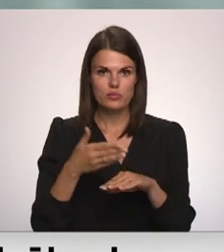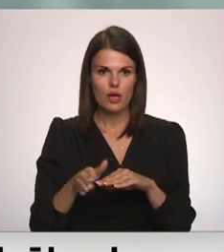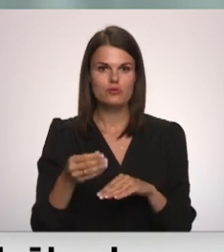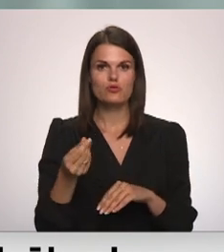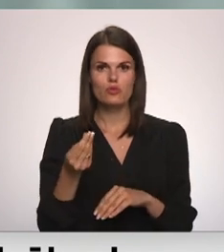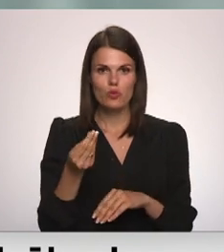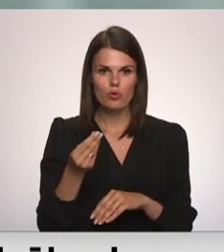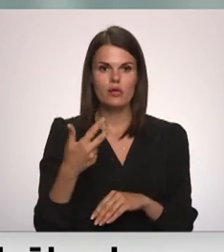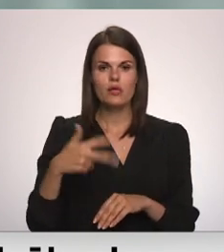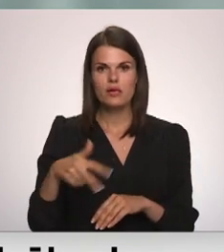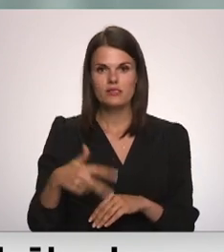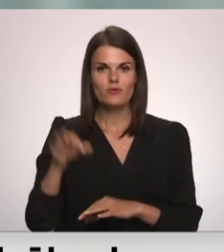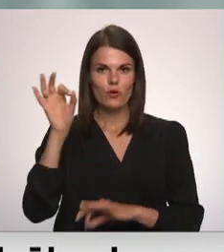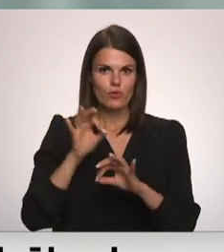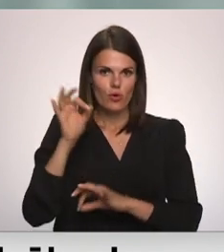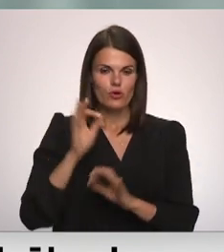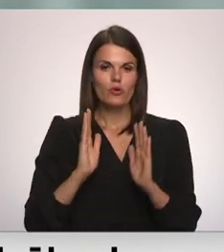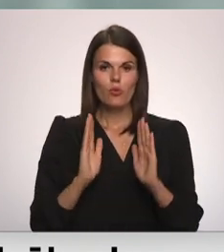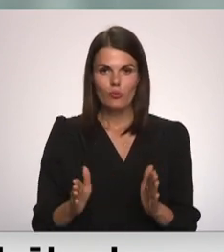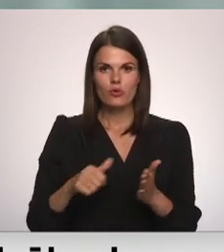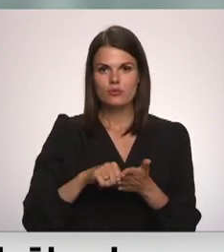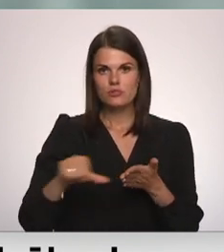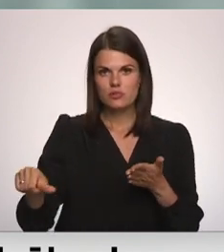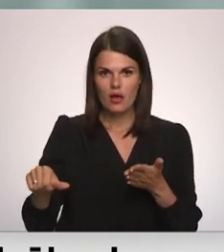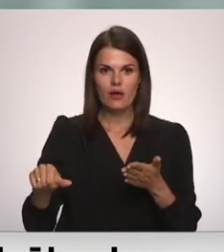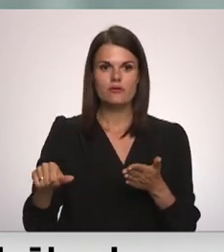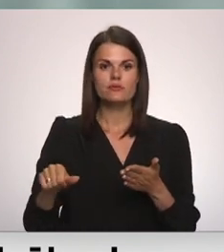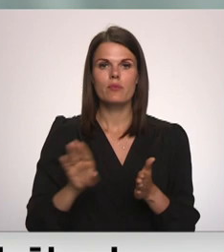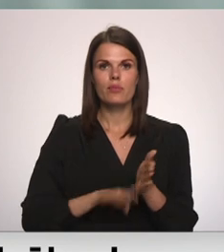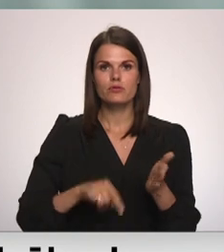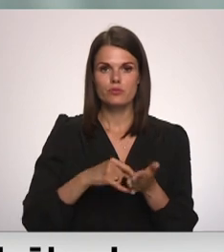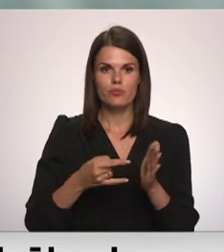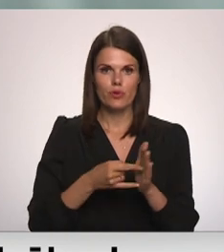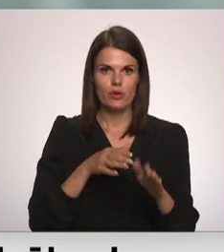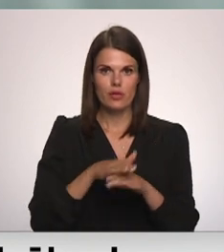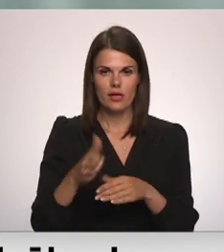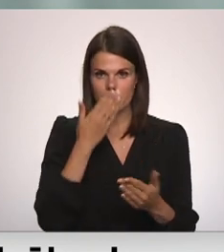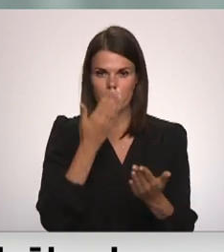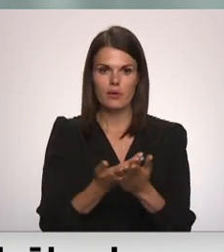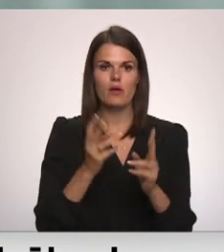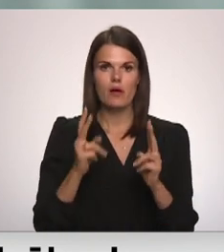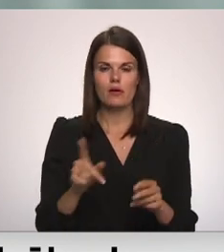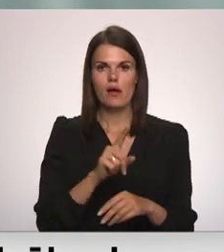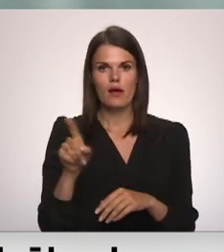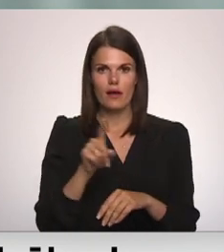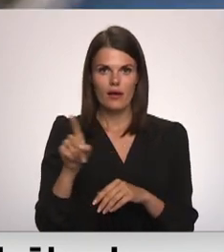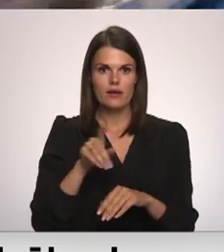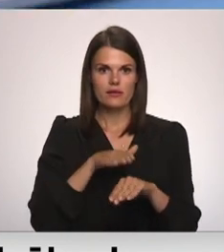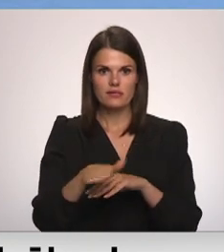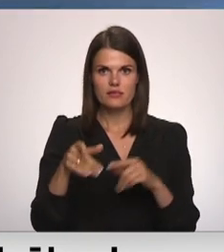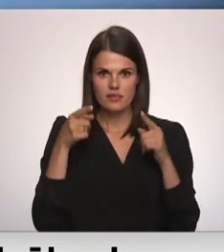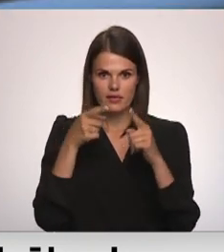vienkāršot 30% tiks dzēsti pēc projekta realizācijas pierādot, ka ir sasniegt izvirzītie